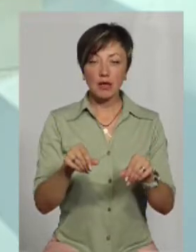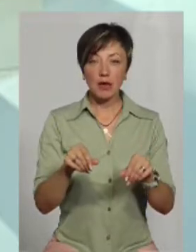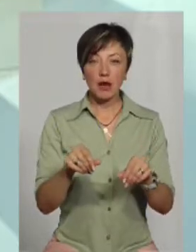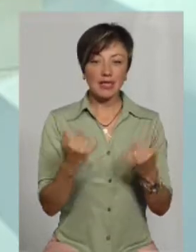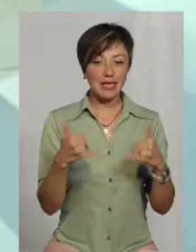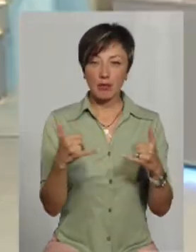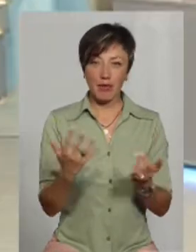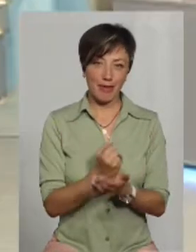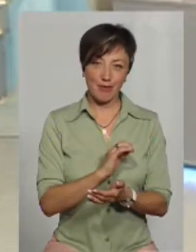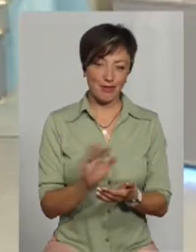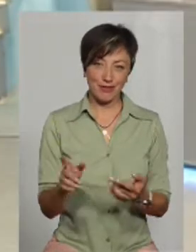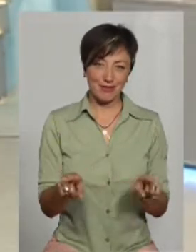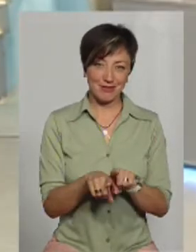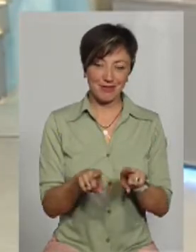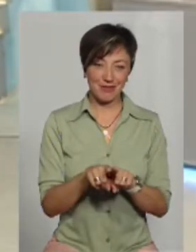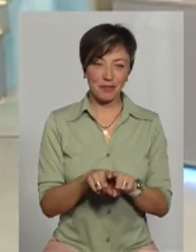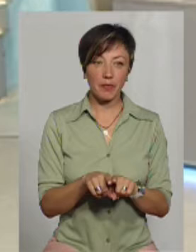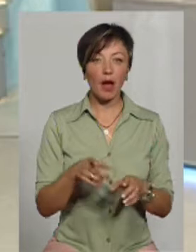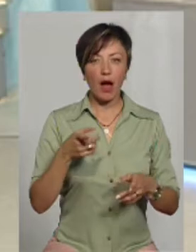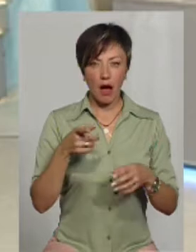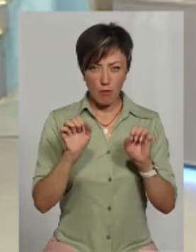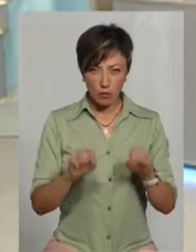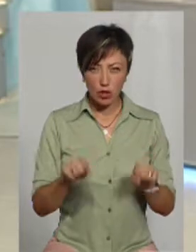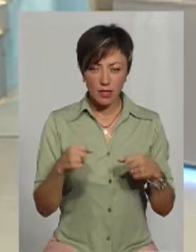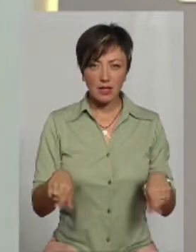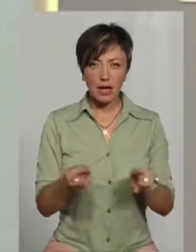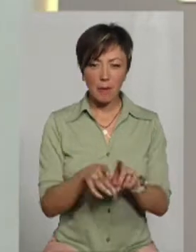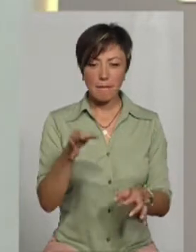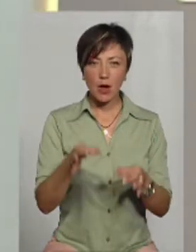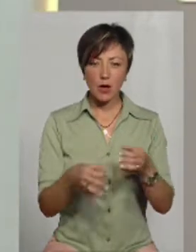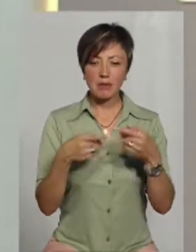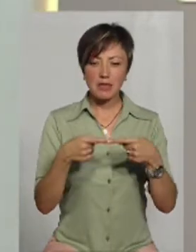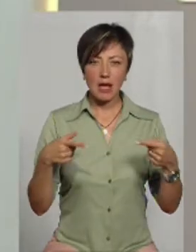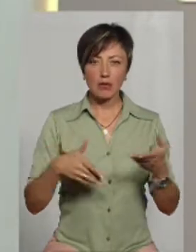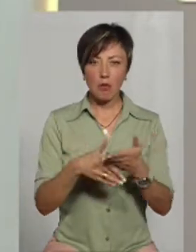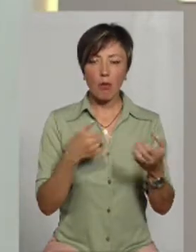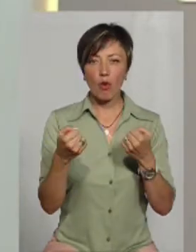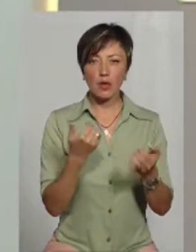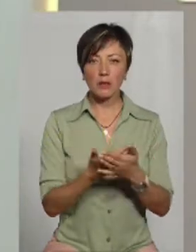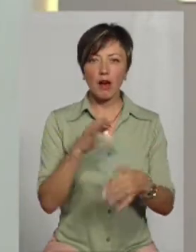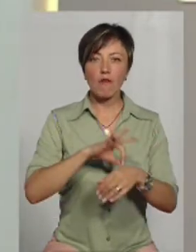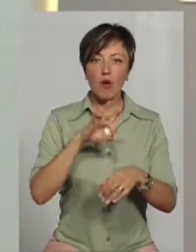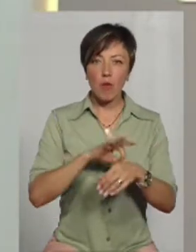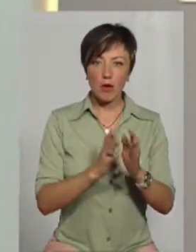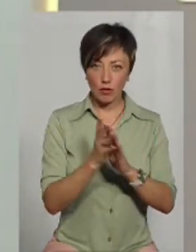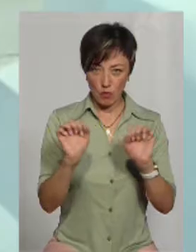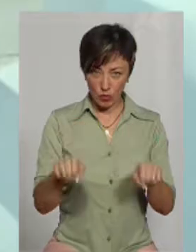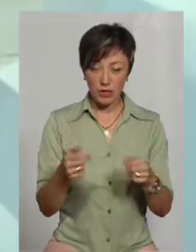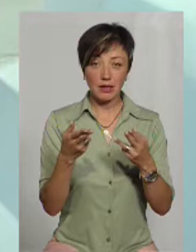теж не вийшло. Потрібно... А взагалі реально от, такими органічними засобами боротися з тією, наприклад, фітофторою,